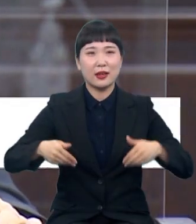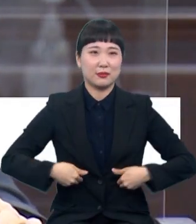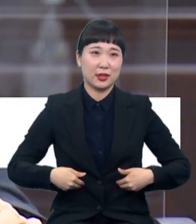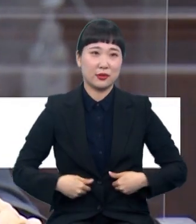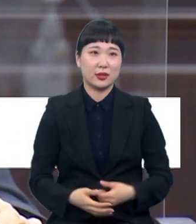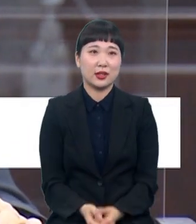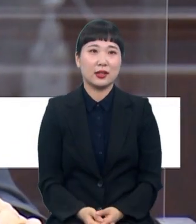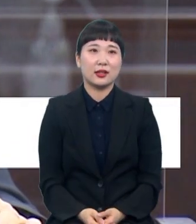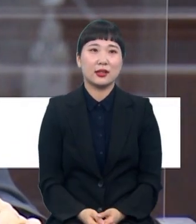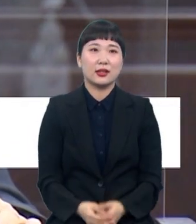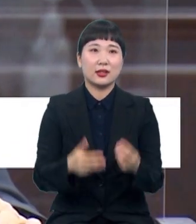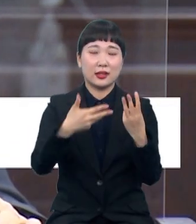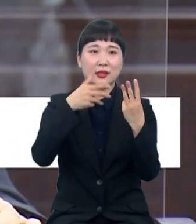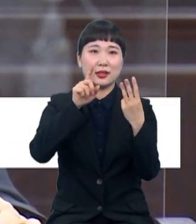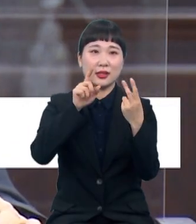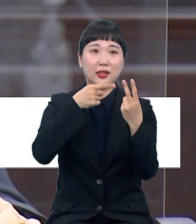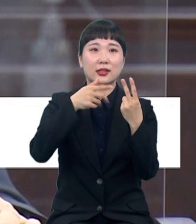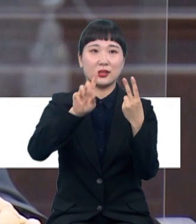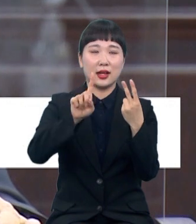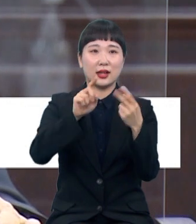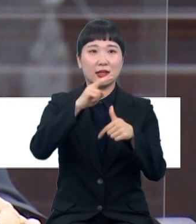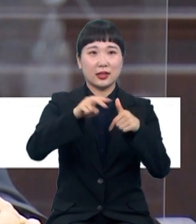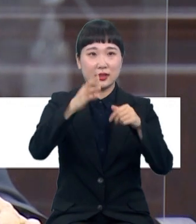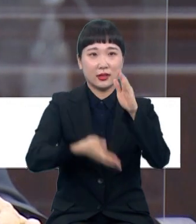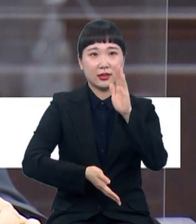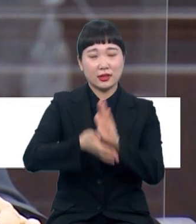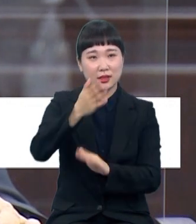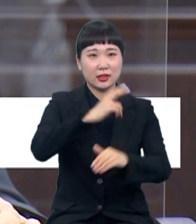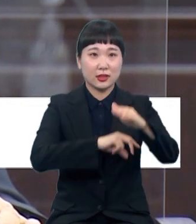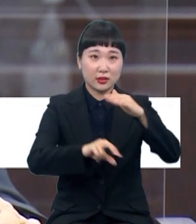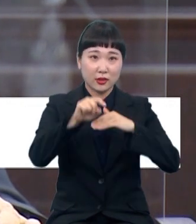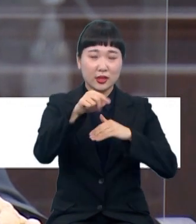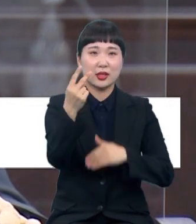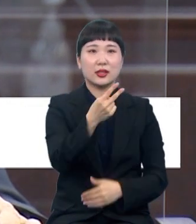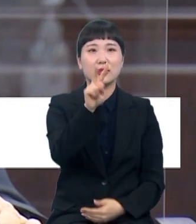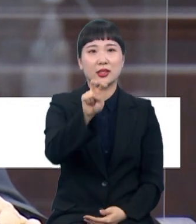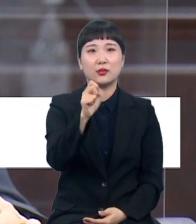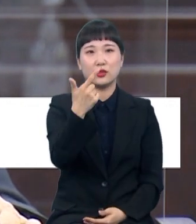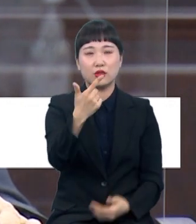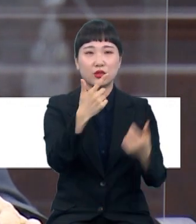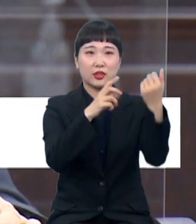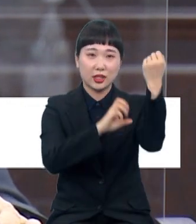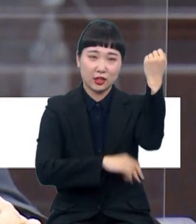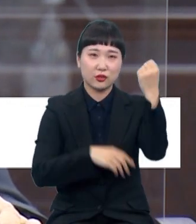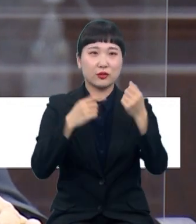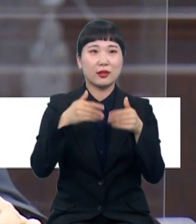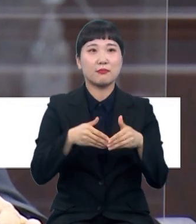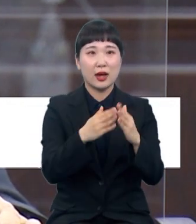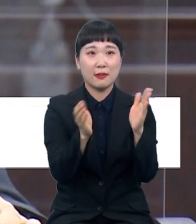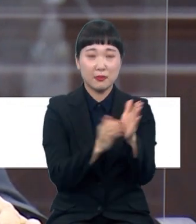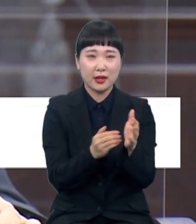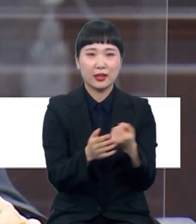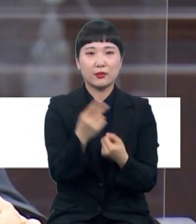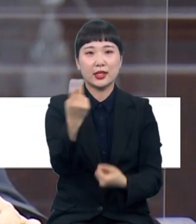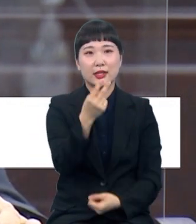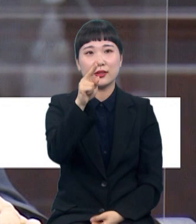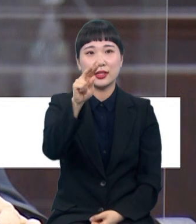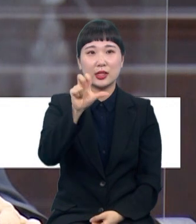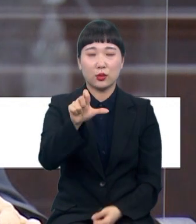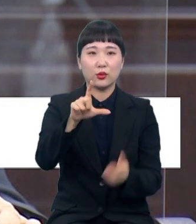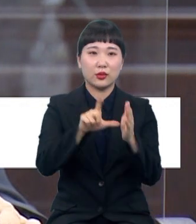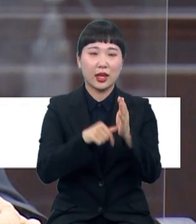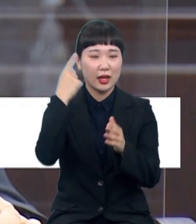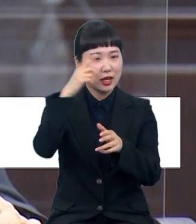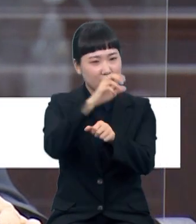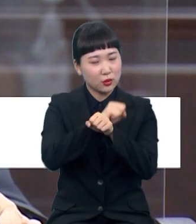인천 도시철도망 구축 계획은 2026년을 기준으로 수립됨으로 시에서 2025년에 관련 용역을